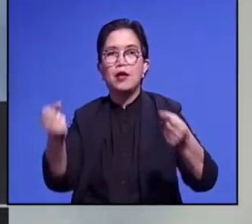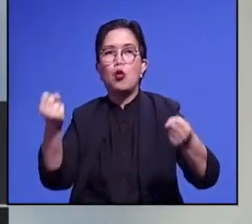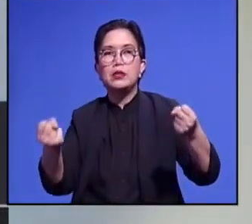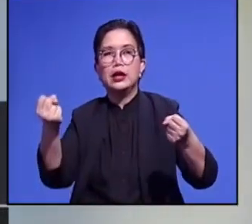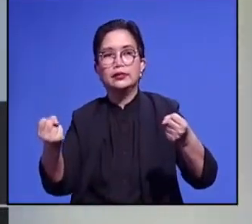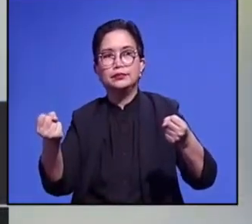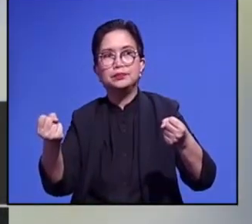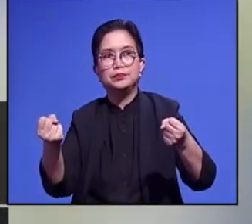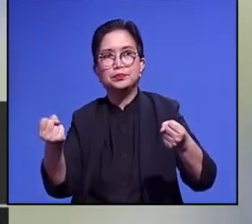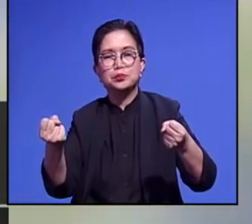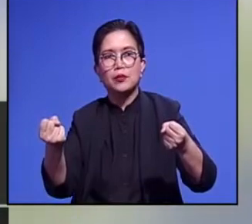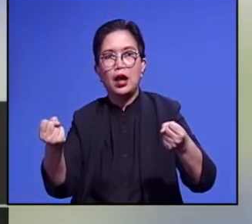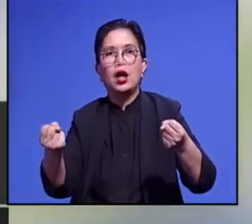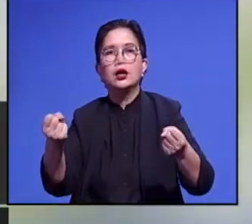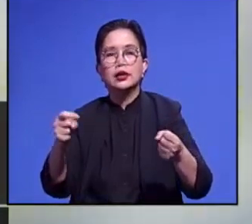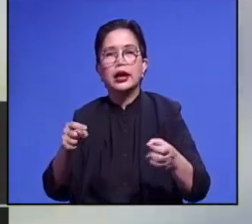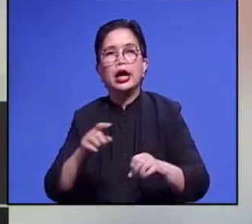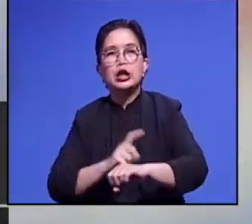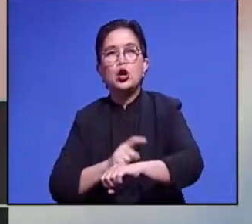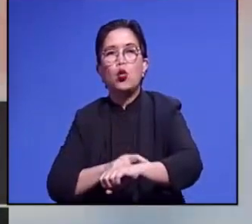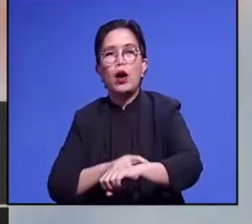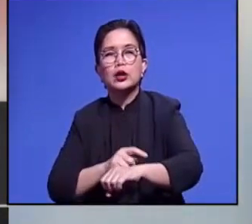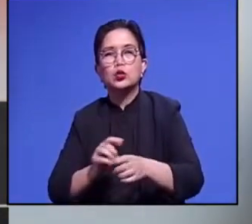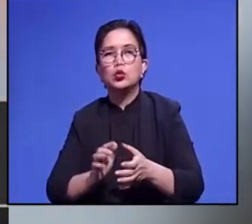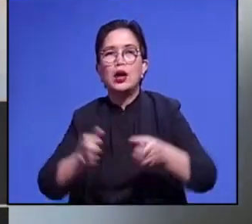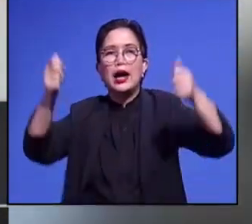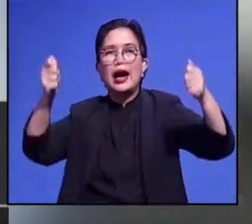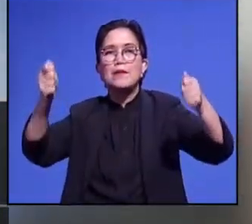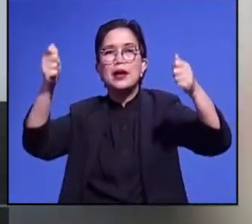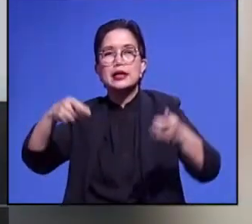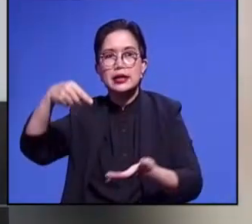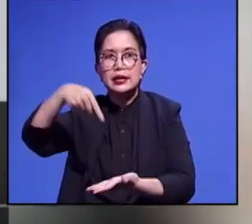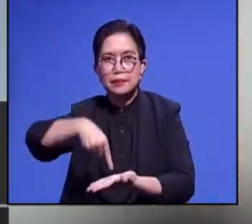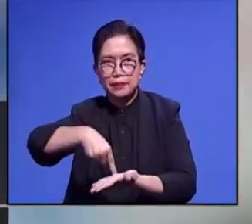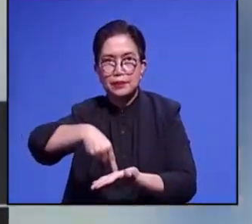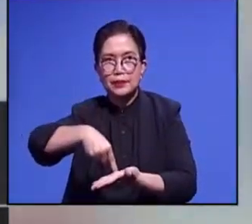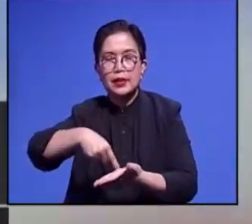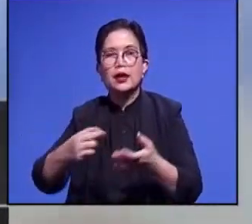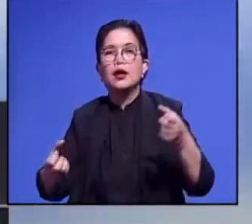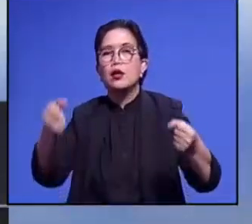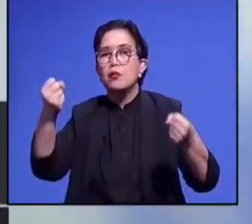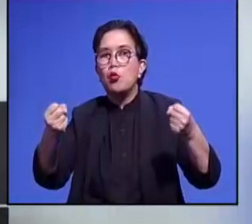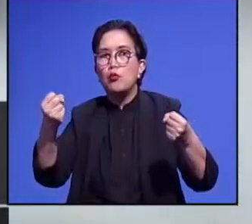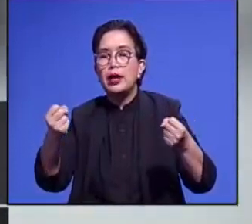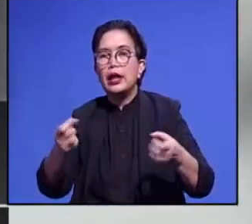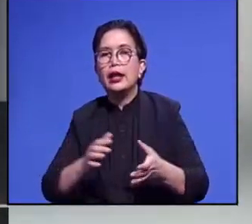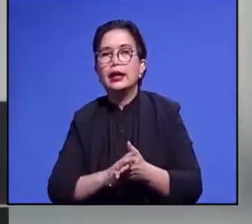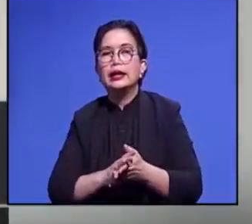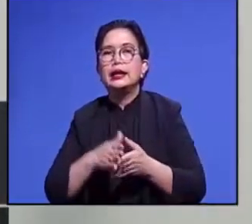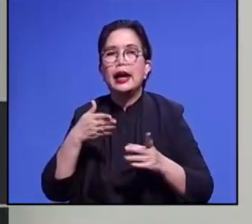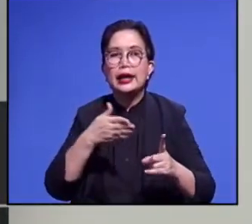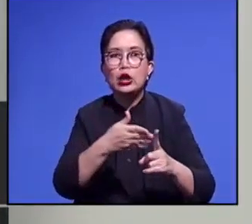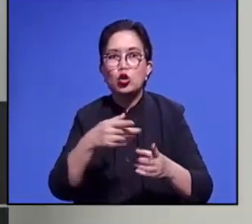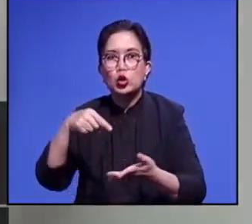Hai di tengah masa kampanye Pilkada Kabupaten Mojokerto beredar sebuah video mobile to Family peserta Pilkada Kabupaten